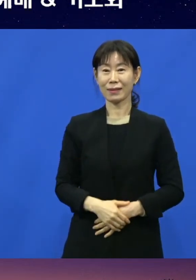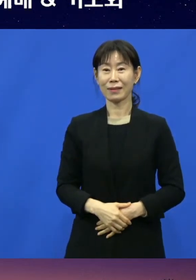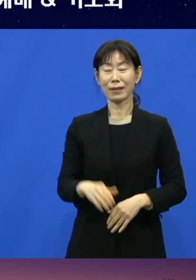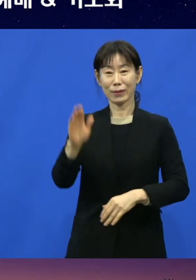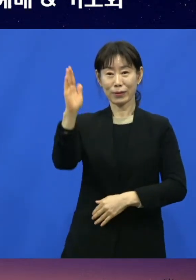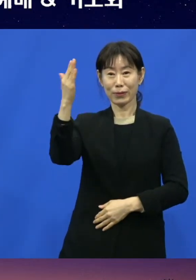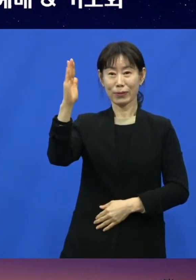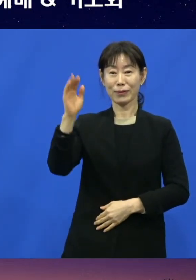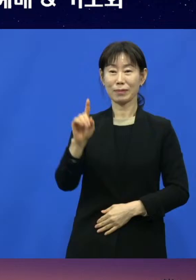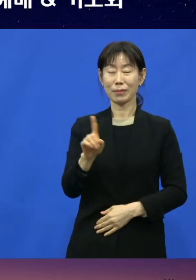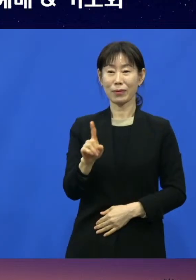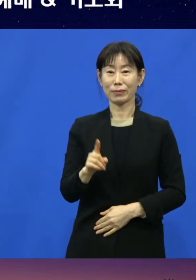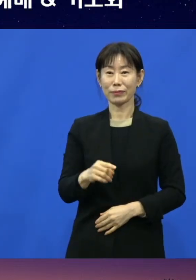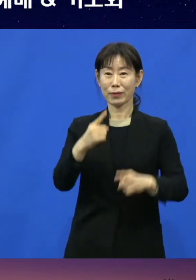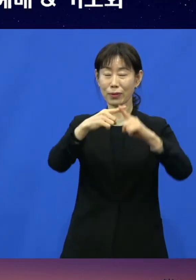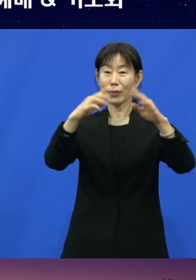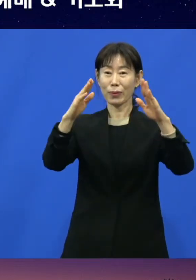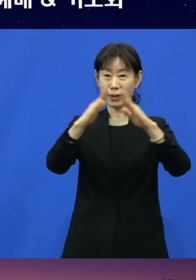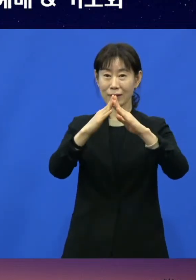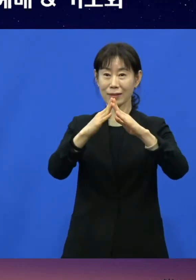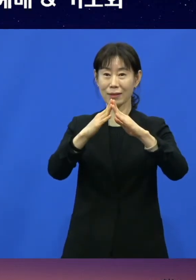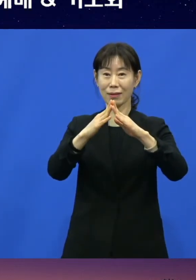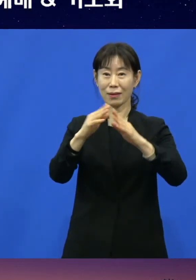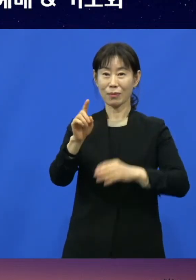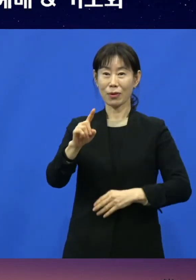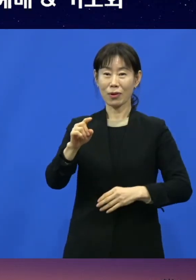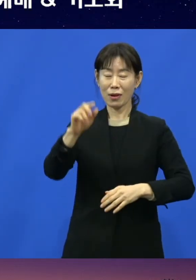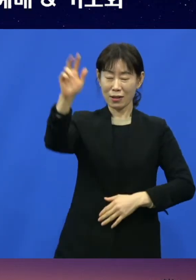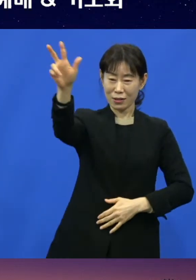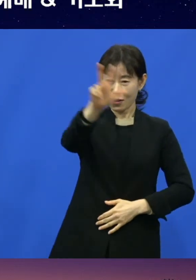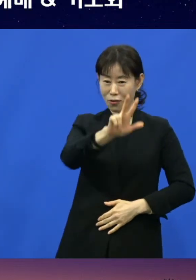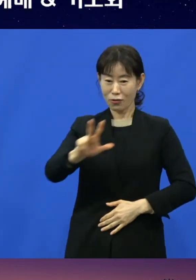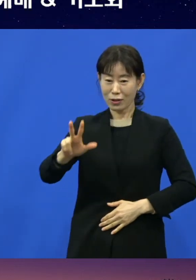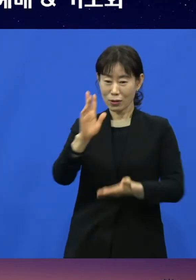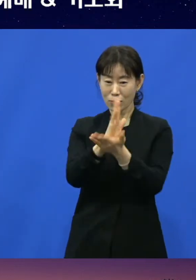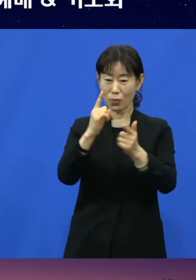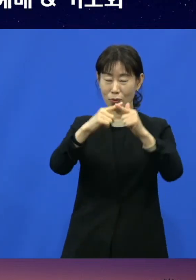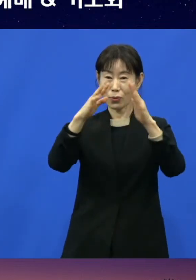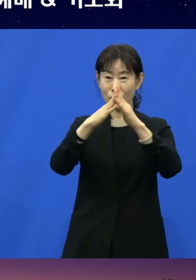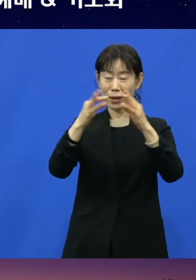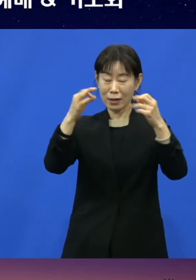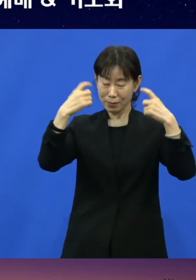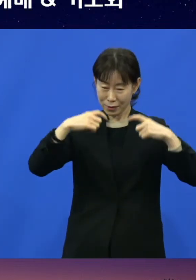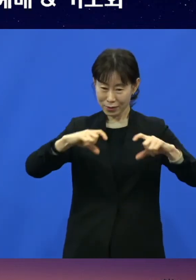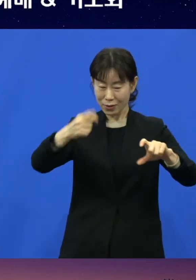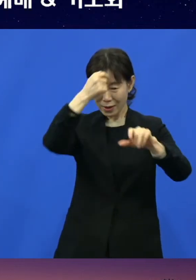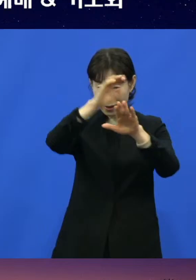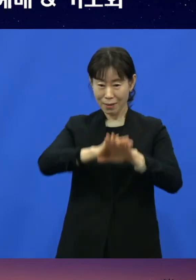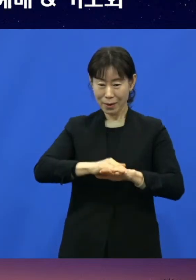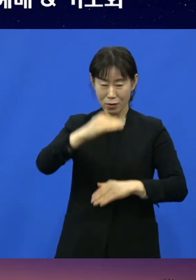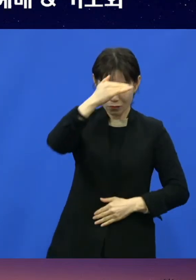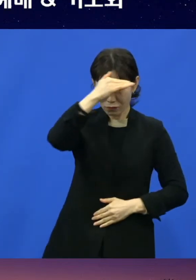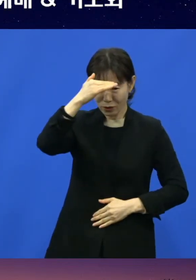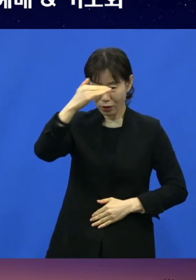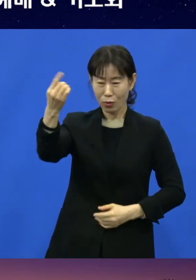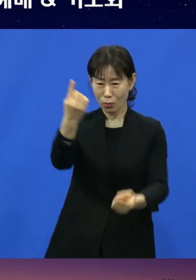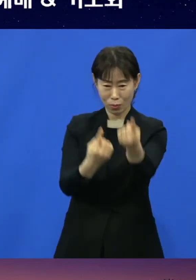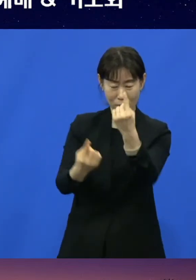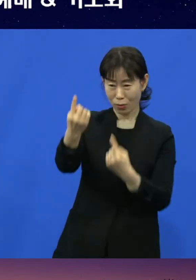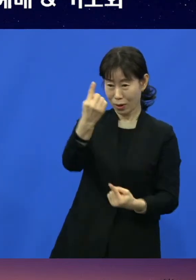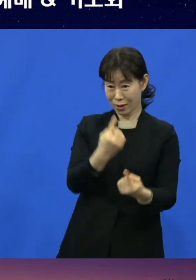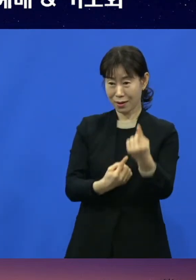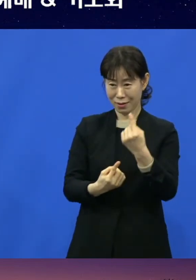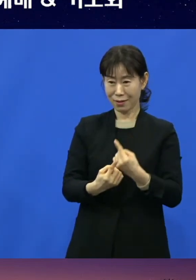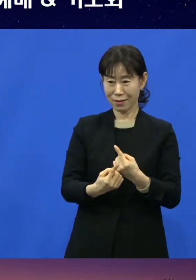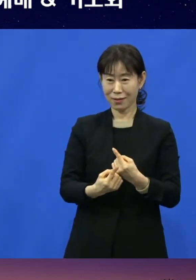이제 뭐 여러 교회에서들 이렇게 전국에서들 많이 오시는데, 하여튼 지난주 왔던 교회도, 군산에서 왔던 교회도